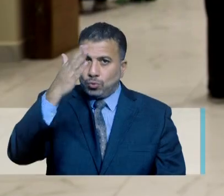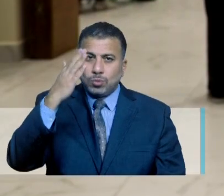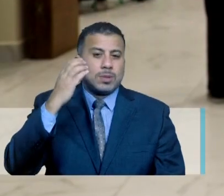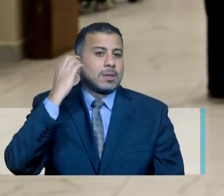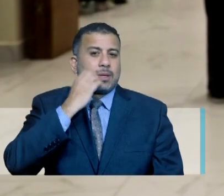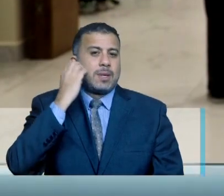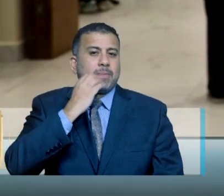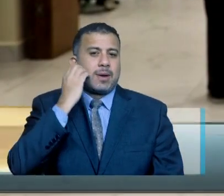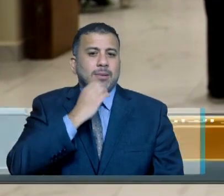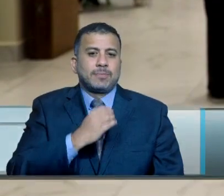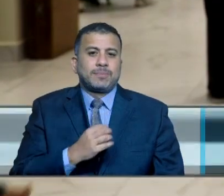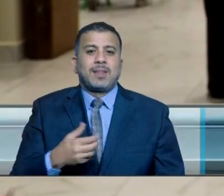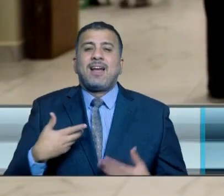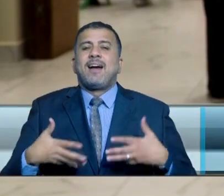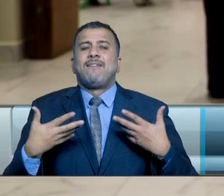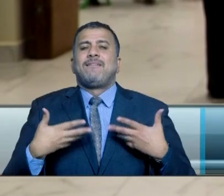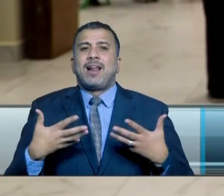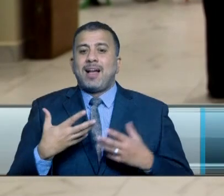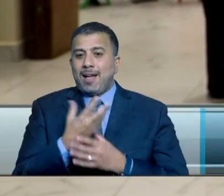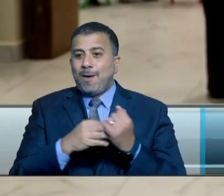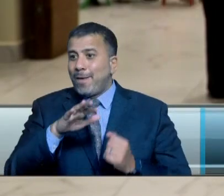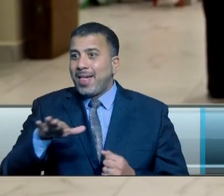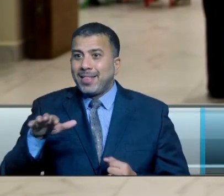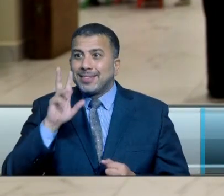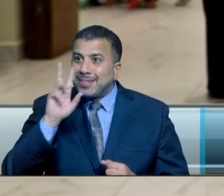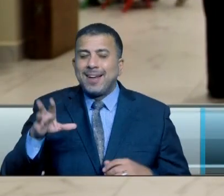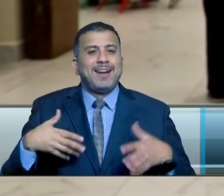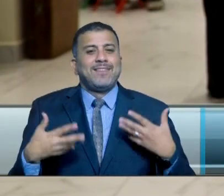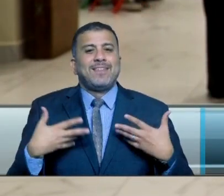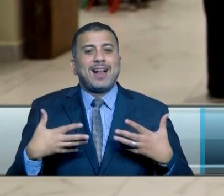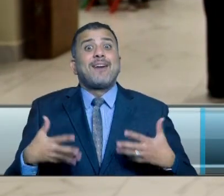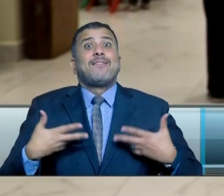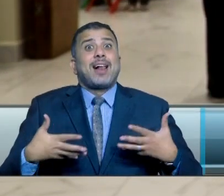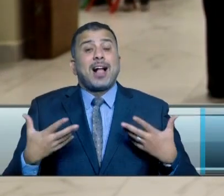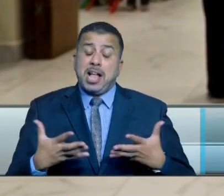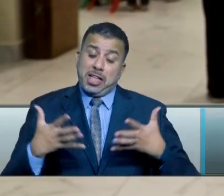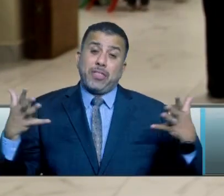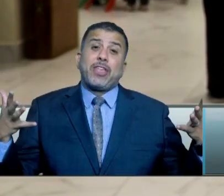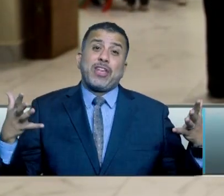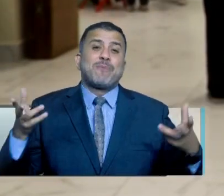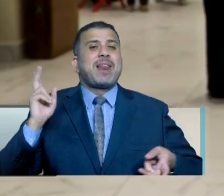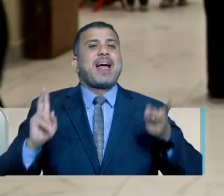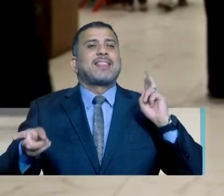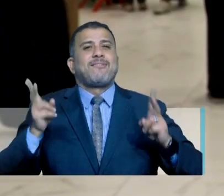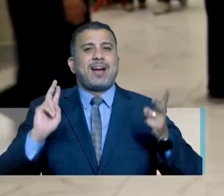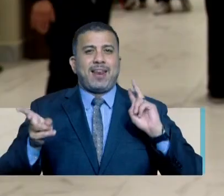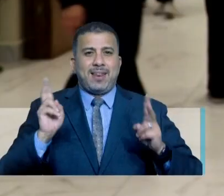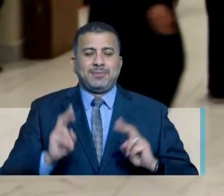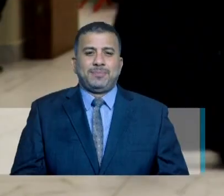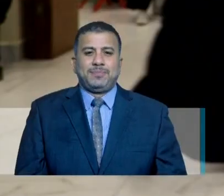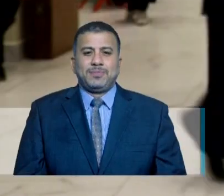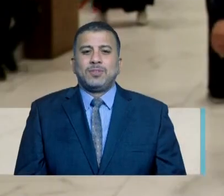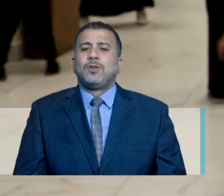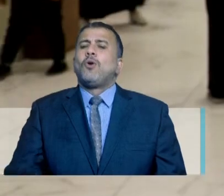الامارات اللي فرحت اولادنا وخلتهم يعني يفرحوا كثير بالاحتفال